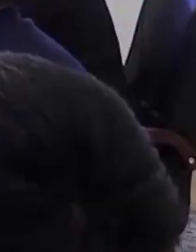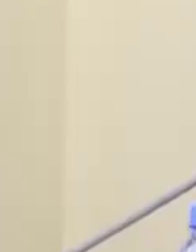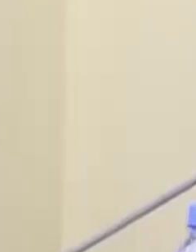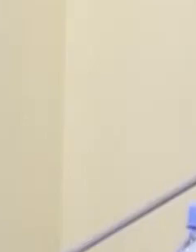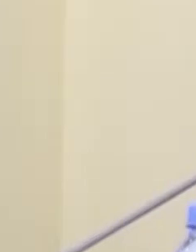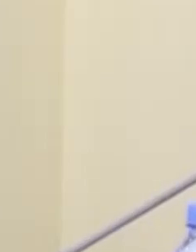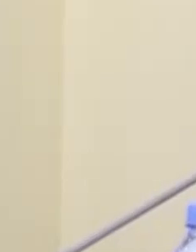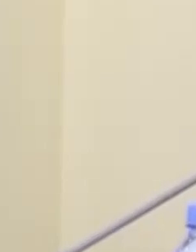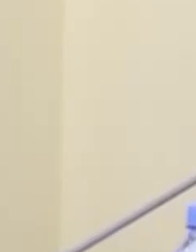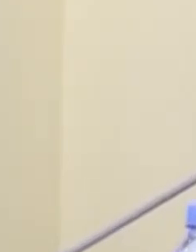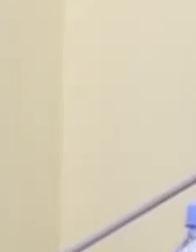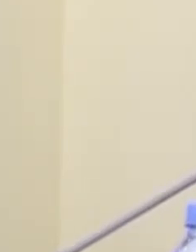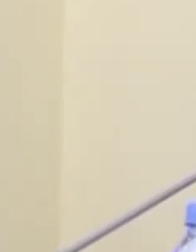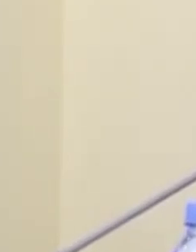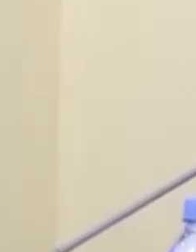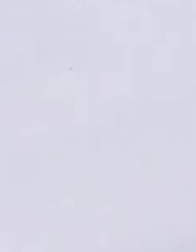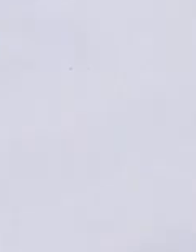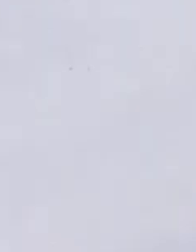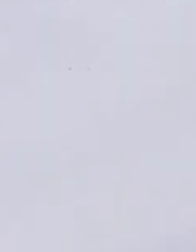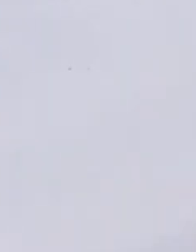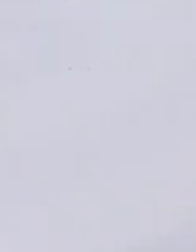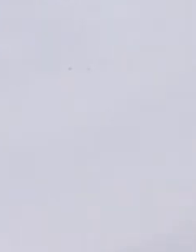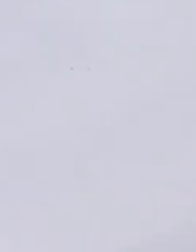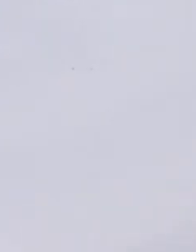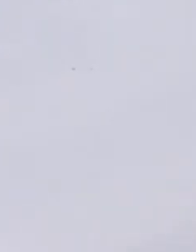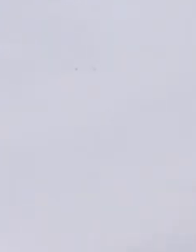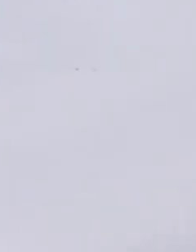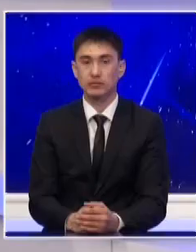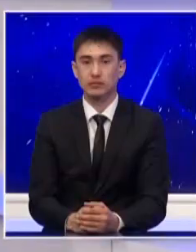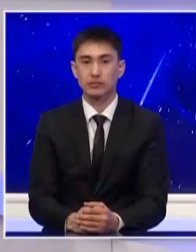Тенуштай, Жайк Курманбаев, телеканал ЖТСУ.